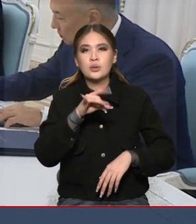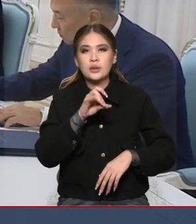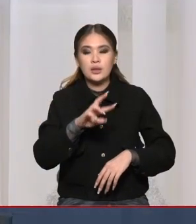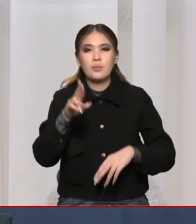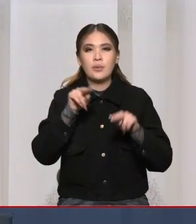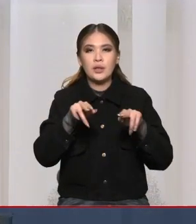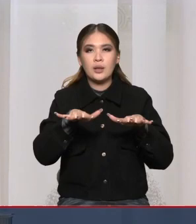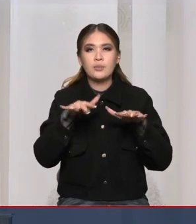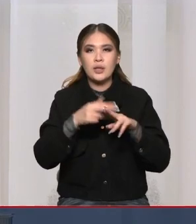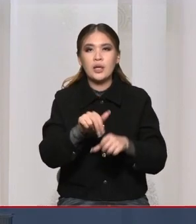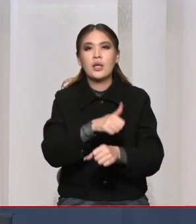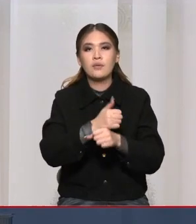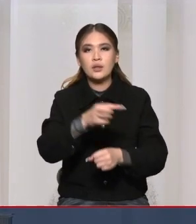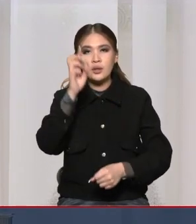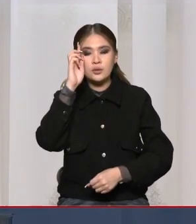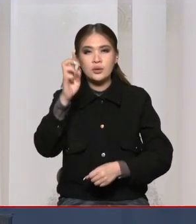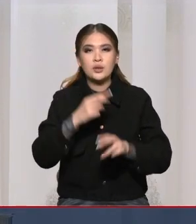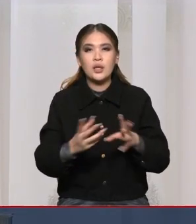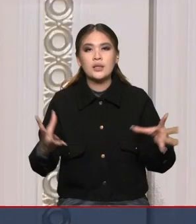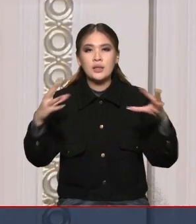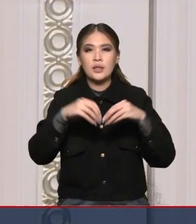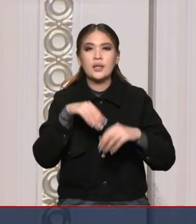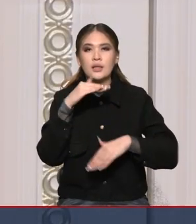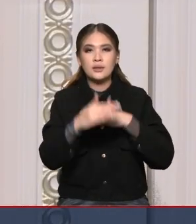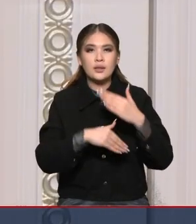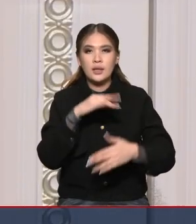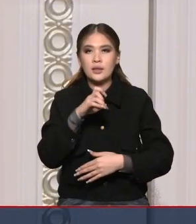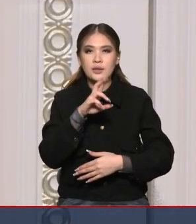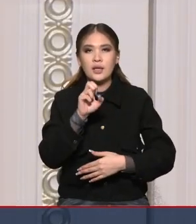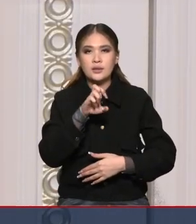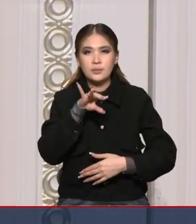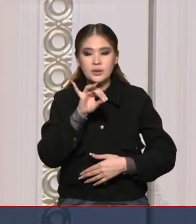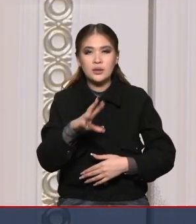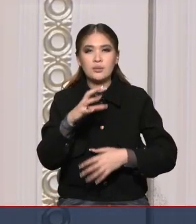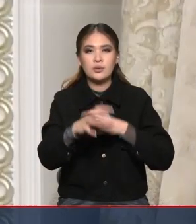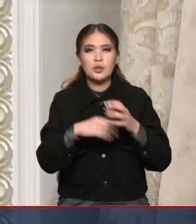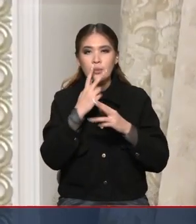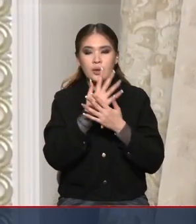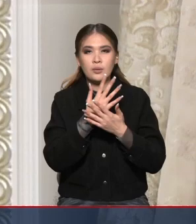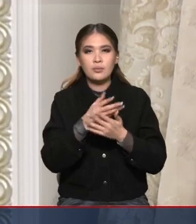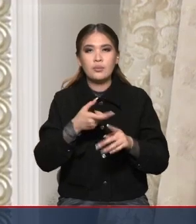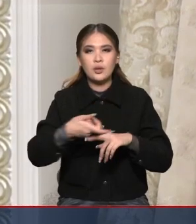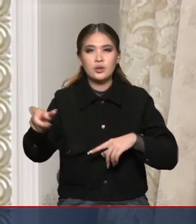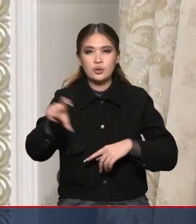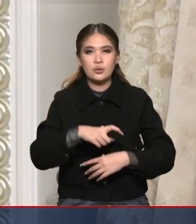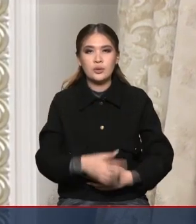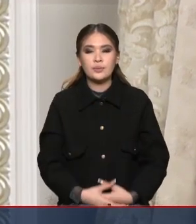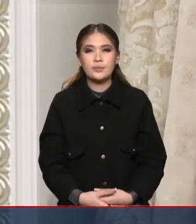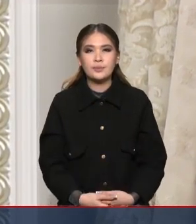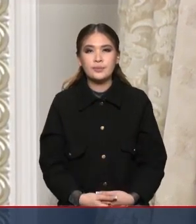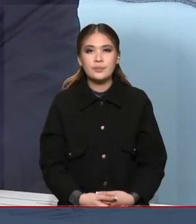инициативу главы нашего государства о совместном развитии транско между транспортного маршрута